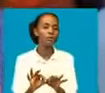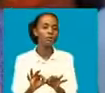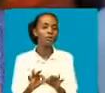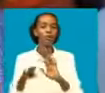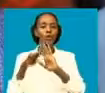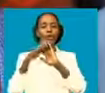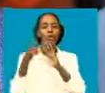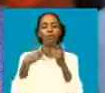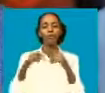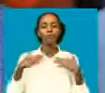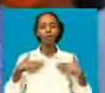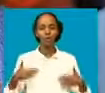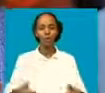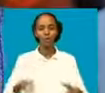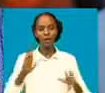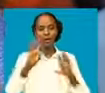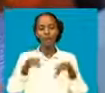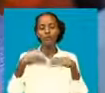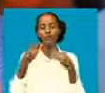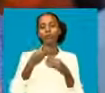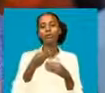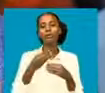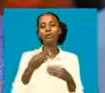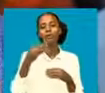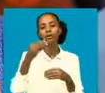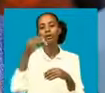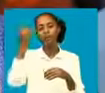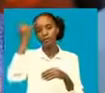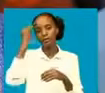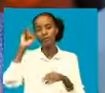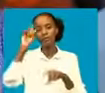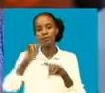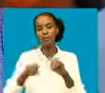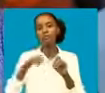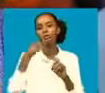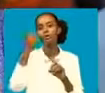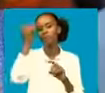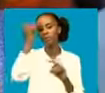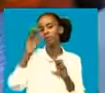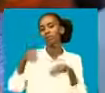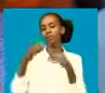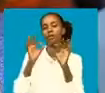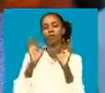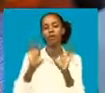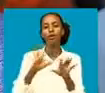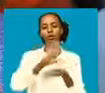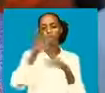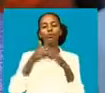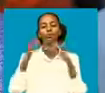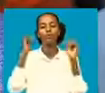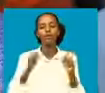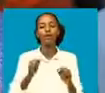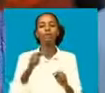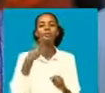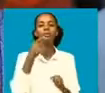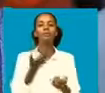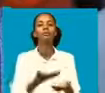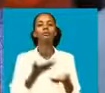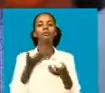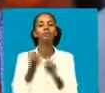ወክሎ የመጡ አካላትም የሰጡት ኮመንት አይቻልም የሚለውን ሀሳብ የሰጠ አካል የለም። ሁሉም ይቻላል የሚለውን ነገር ነው